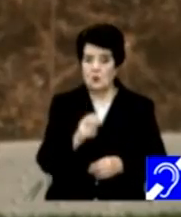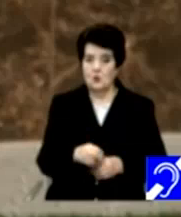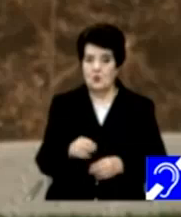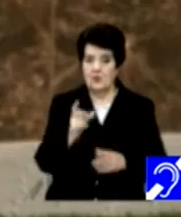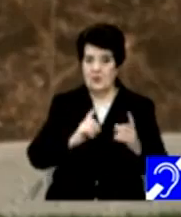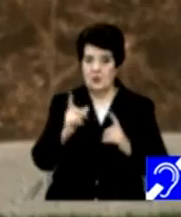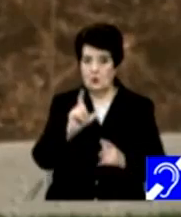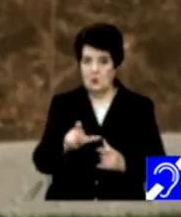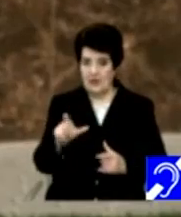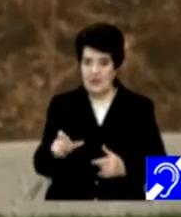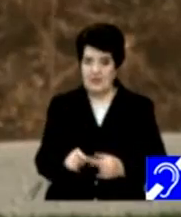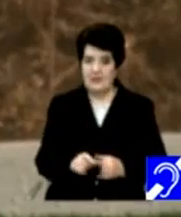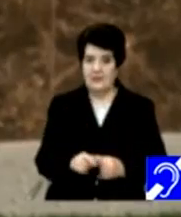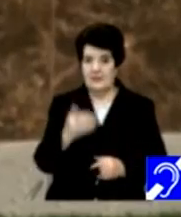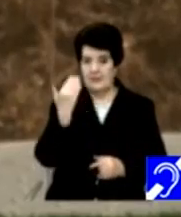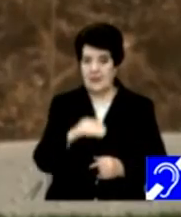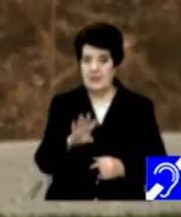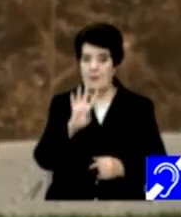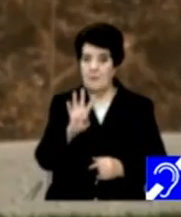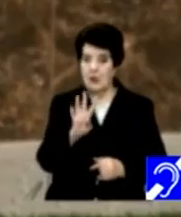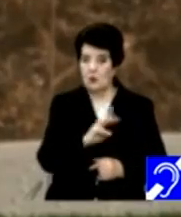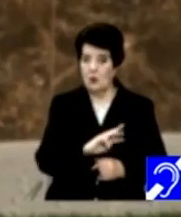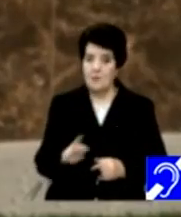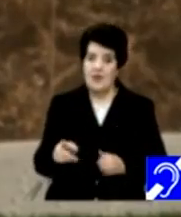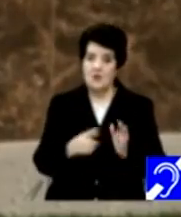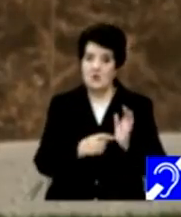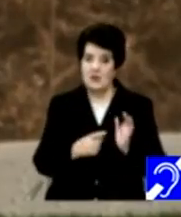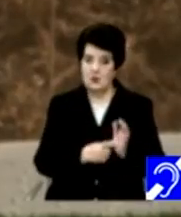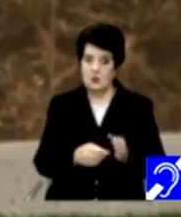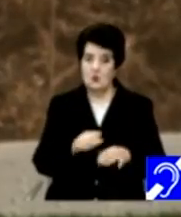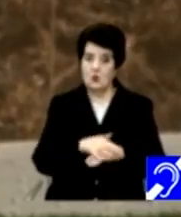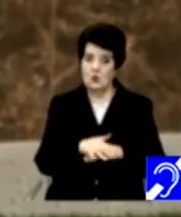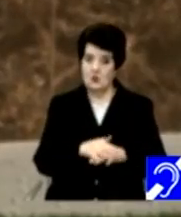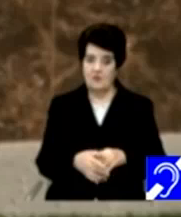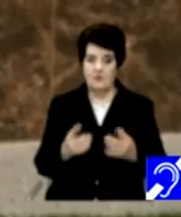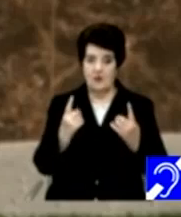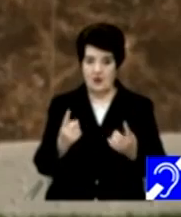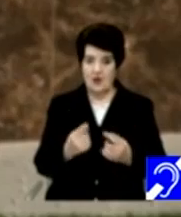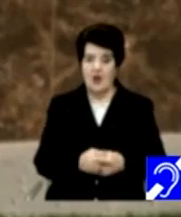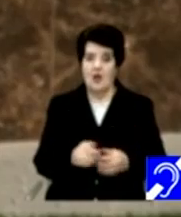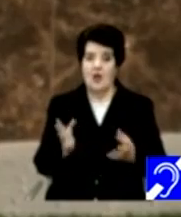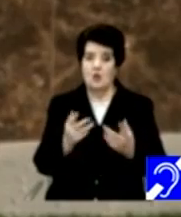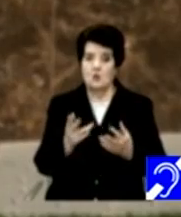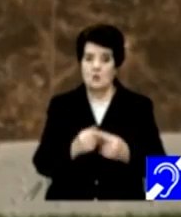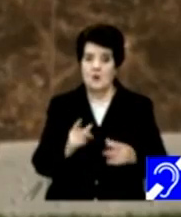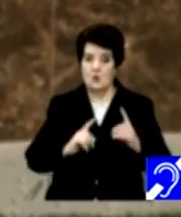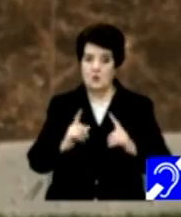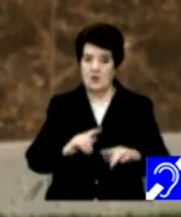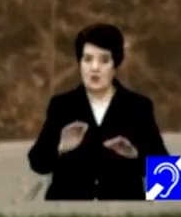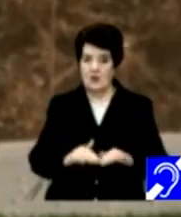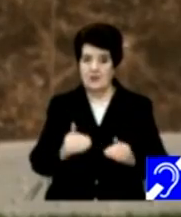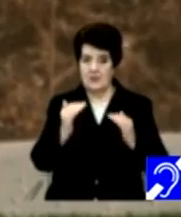străini. Acum numărul acestora este de 4600. Este o cifră încurajatoare, mai ales că numărul studenților locali